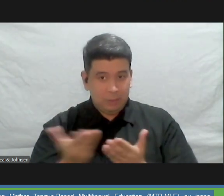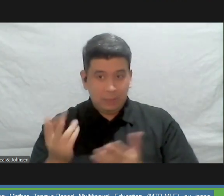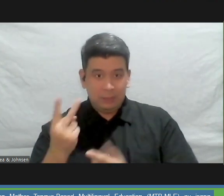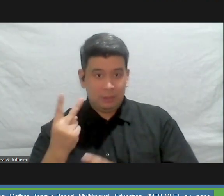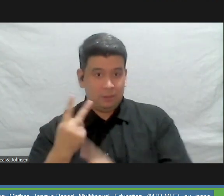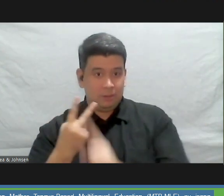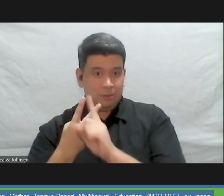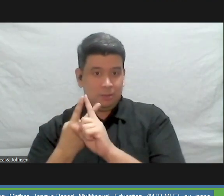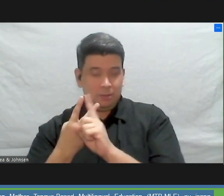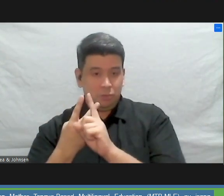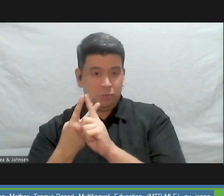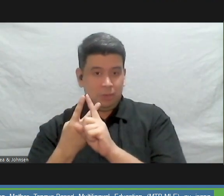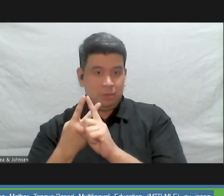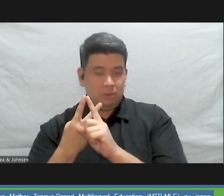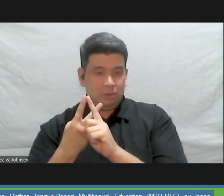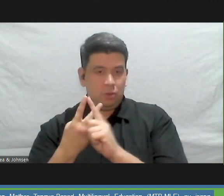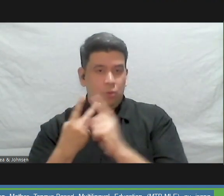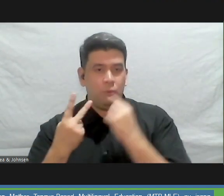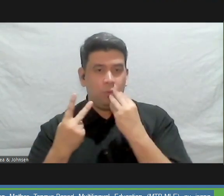Unang-una na si